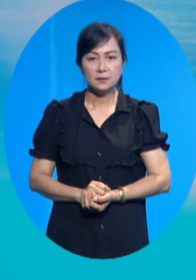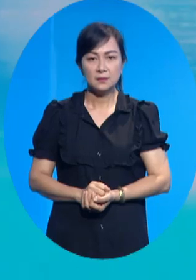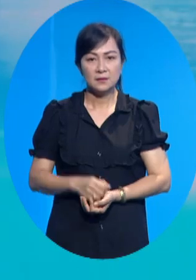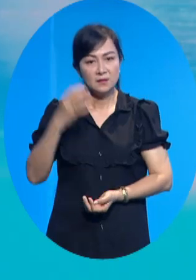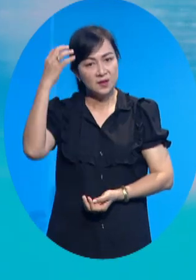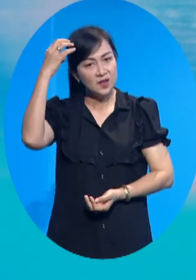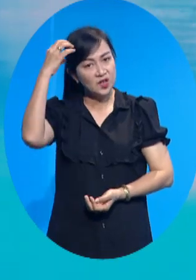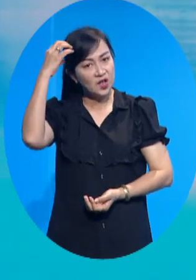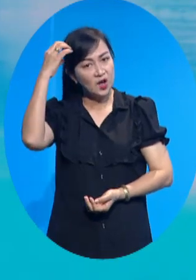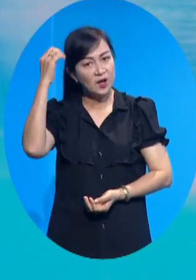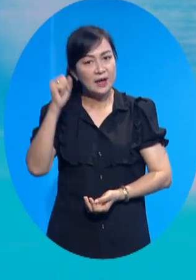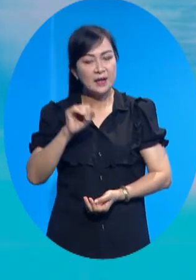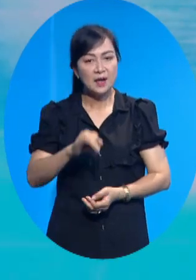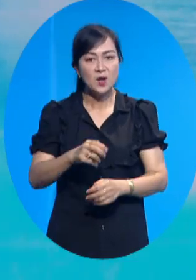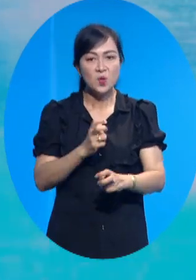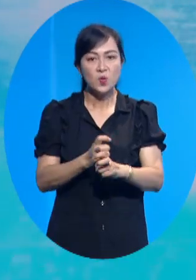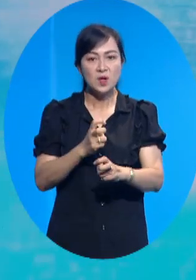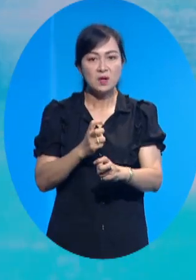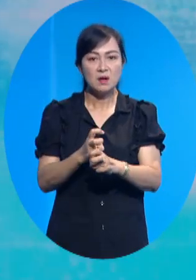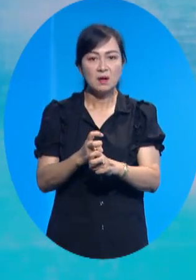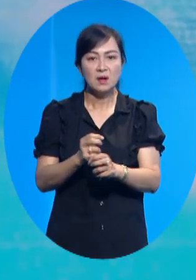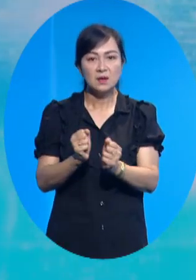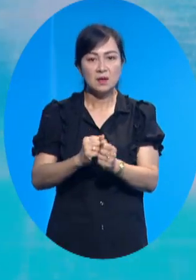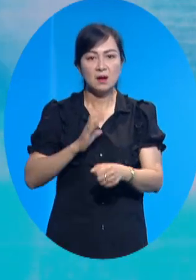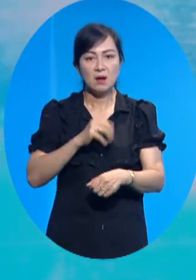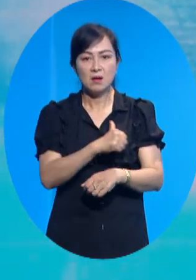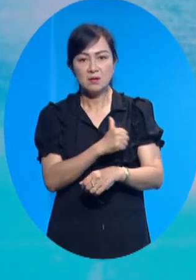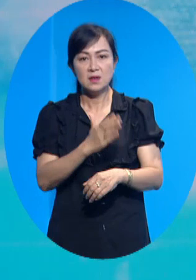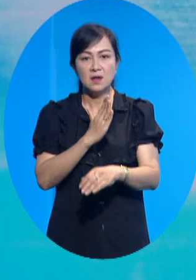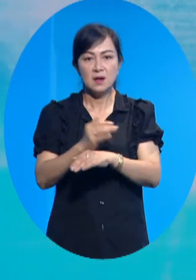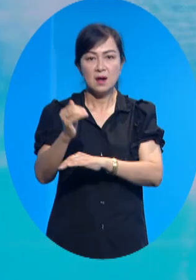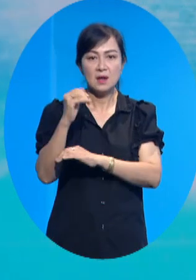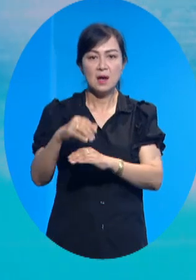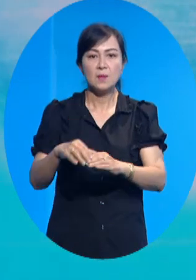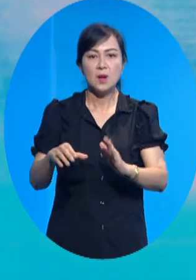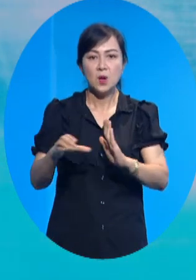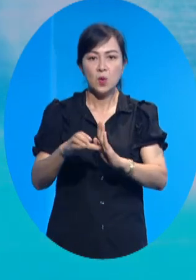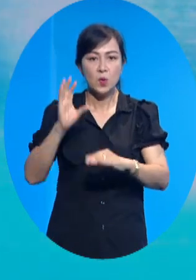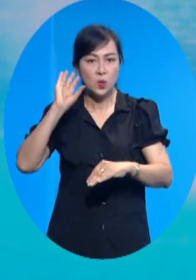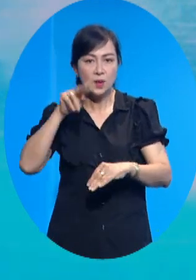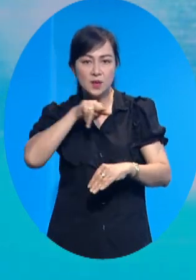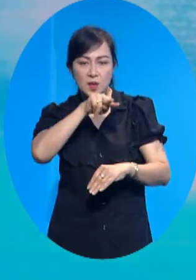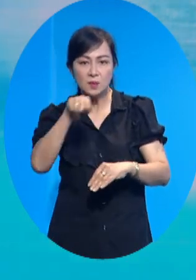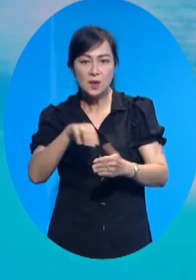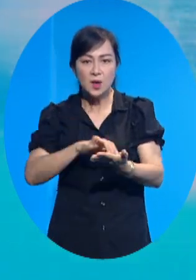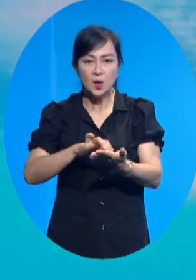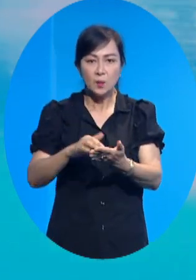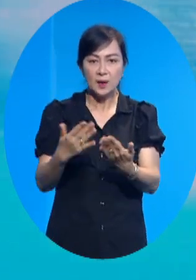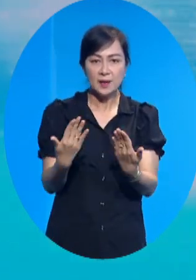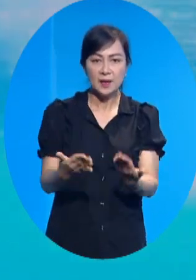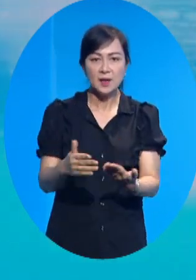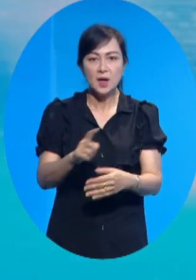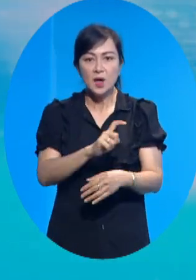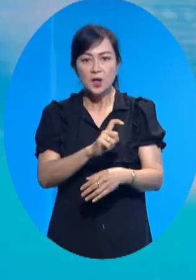Trí Tuệ Nhân Tạo đang gây ra nguy cơ hiện hữu đối với nhân loại do đó cần thành lập một cơ quan quốc tế để giám sát công nghệ đột phá này